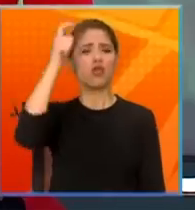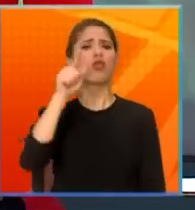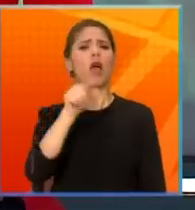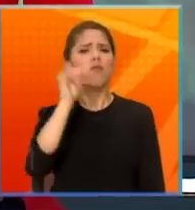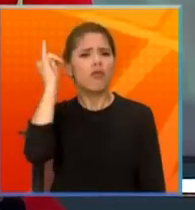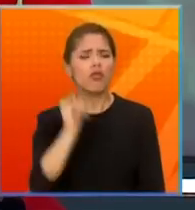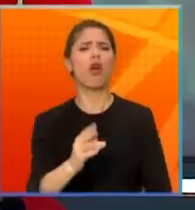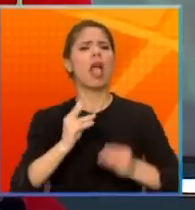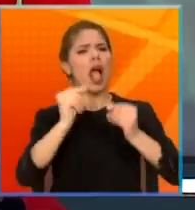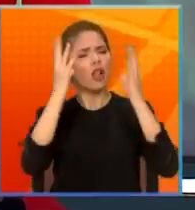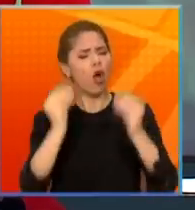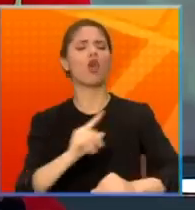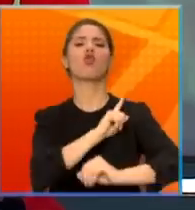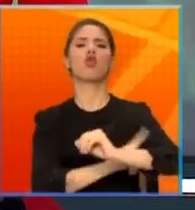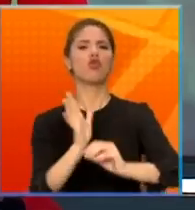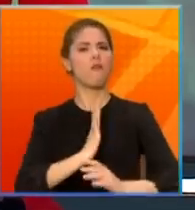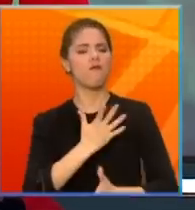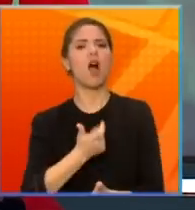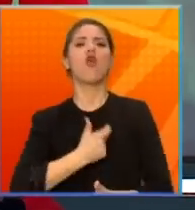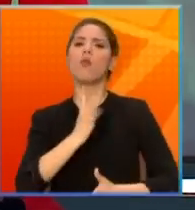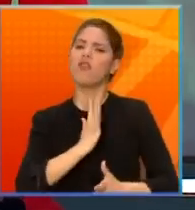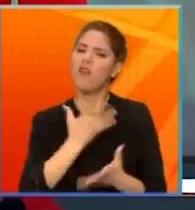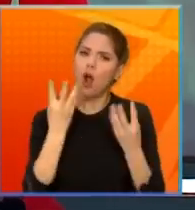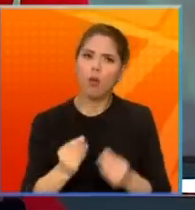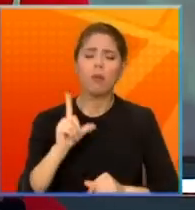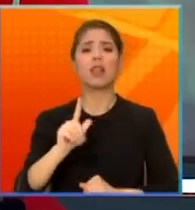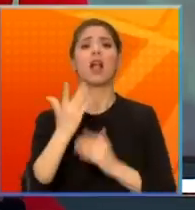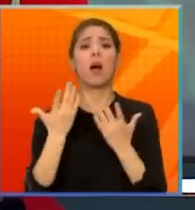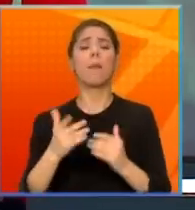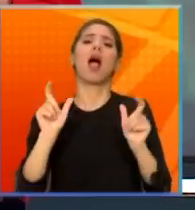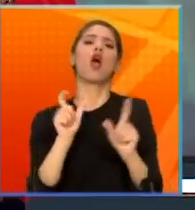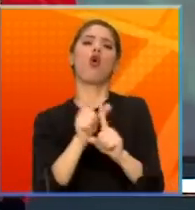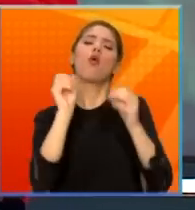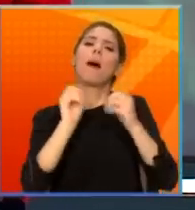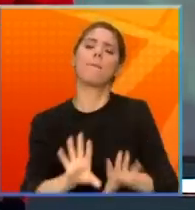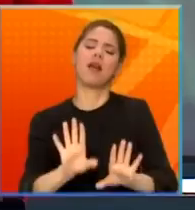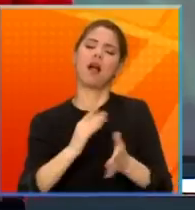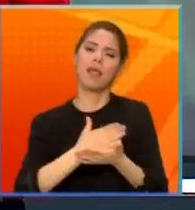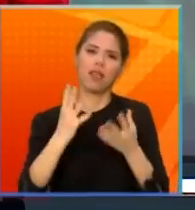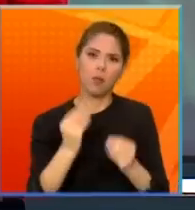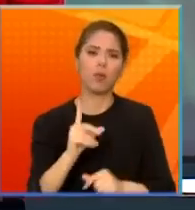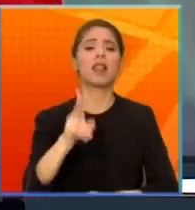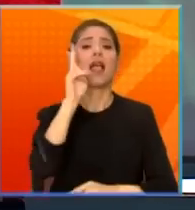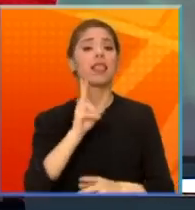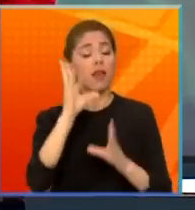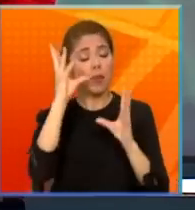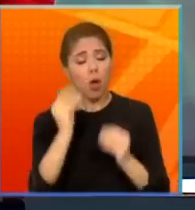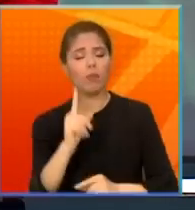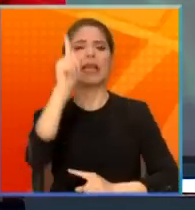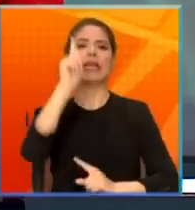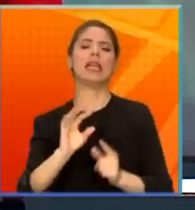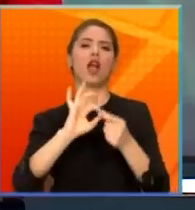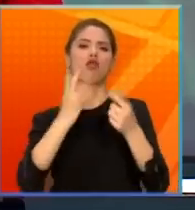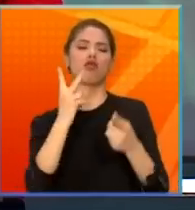Türkiye bu belayı def edecek güçte, ümit var olmalıyız. Ama tedbiri de elden bırakmadan elbette. Temiz olmak ilk